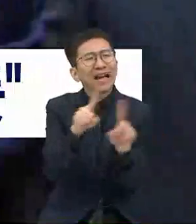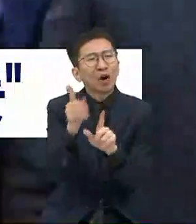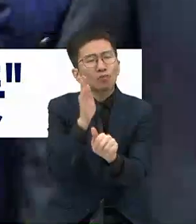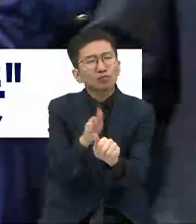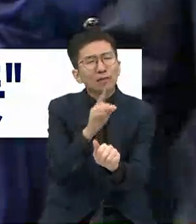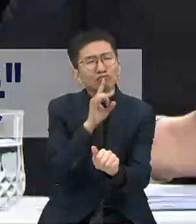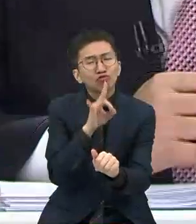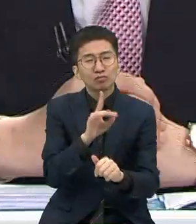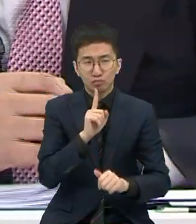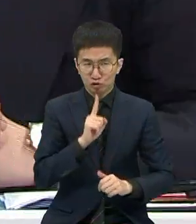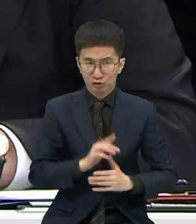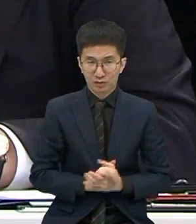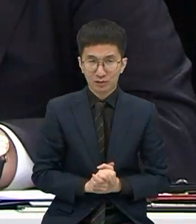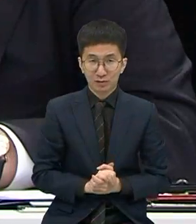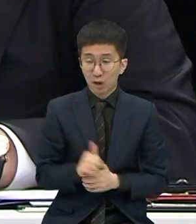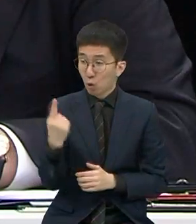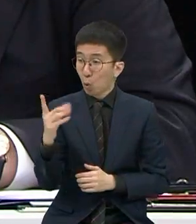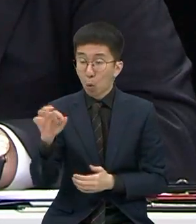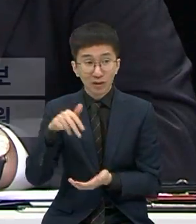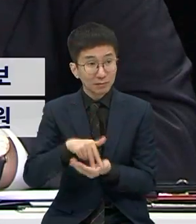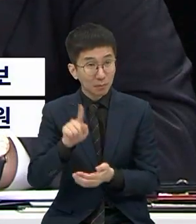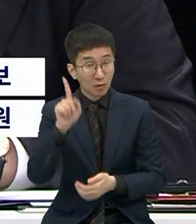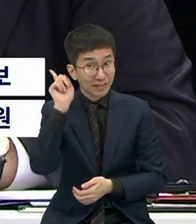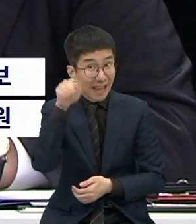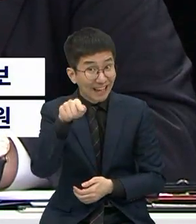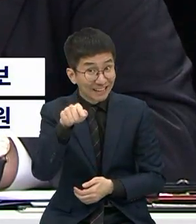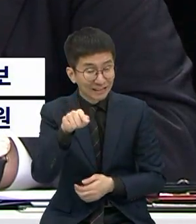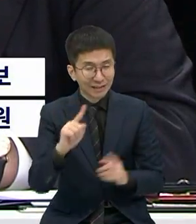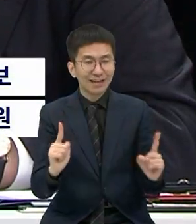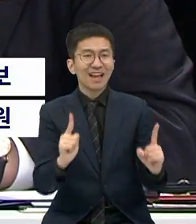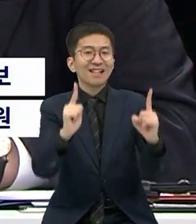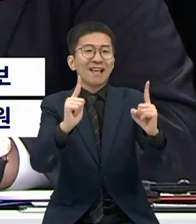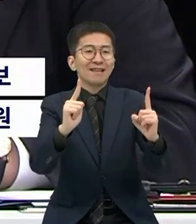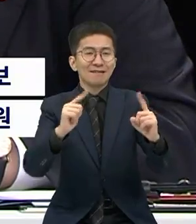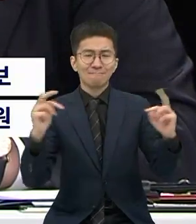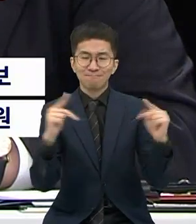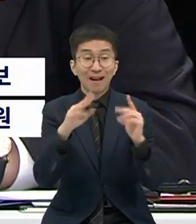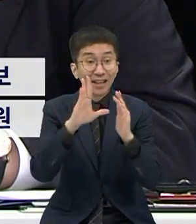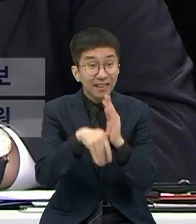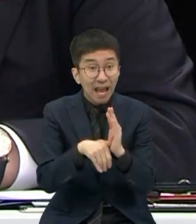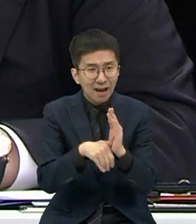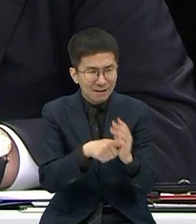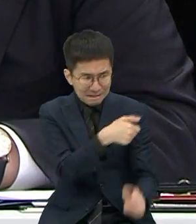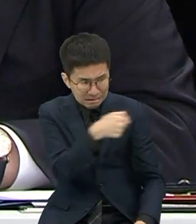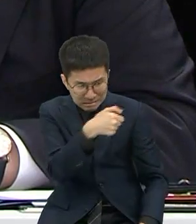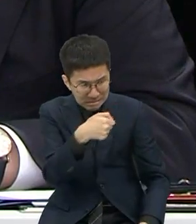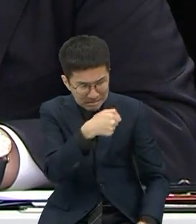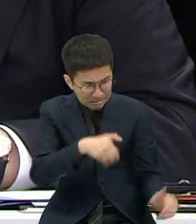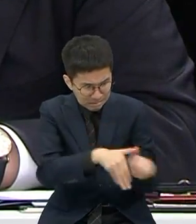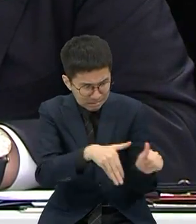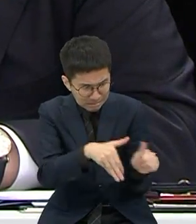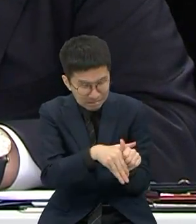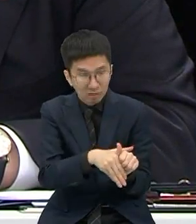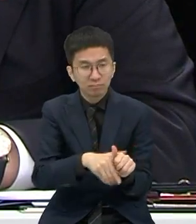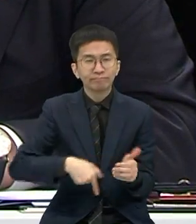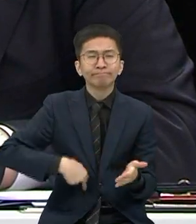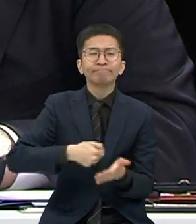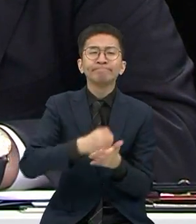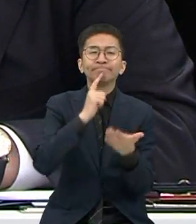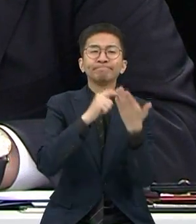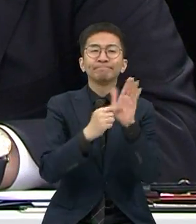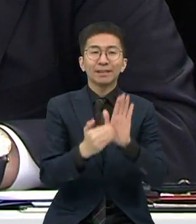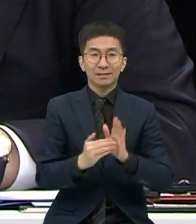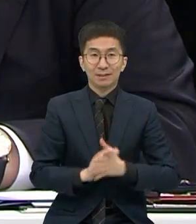반박에 나섰는데, 홍 후보는 내일 윤 후보와의 1대1 마수 토론에서 따져 묻겠다고 별렀습니다.